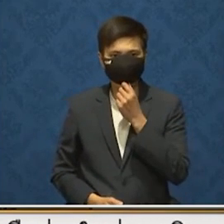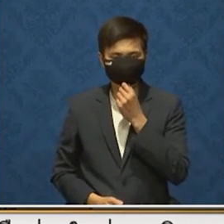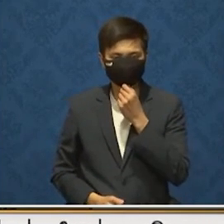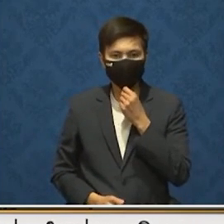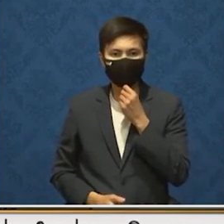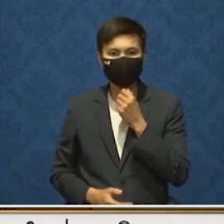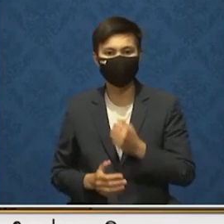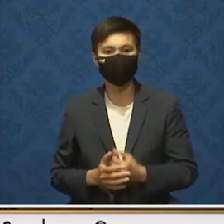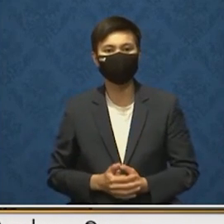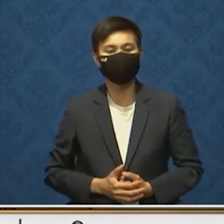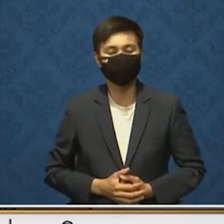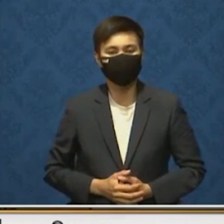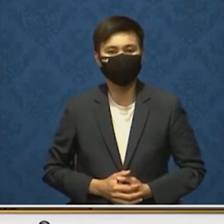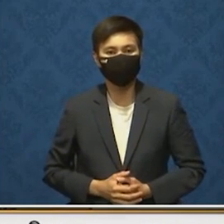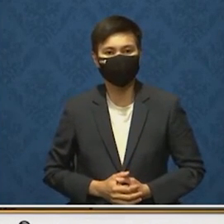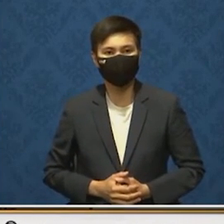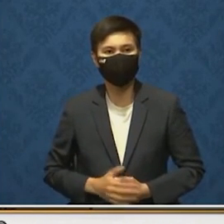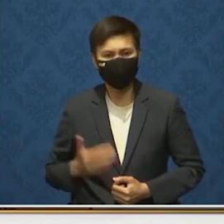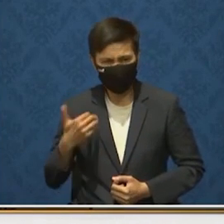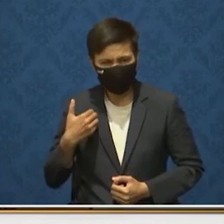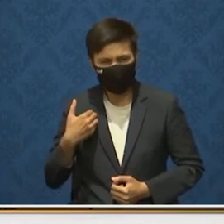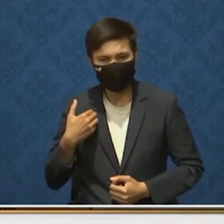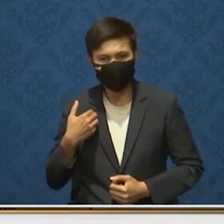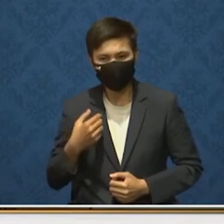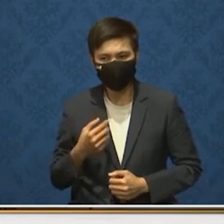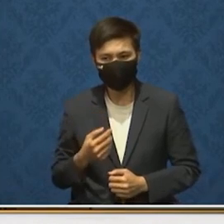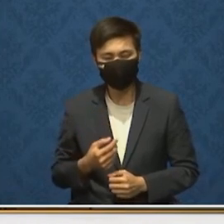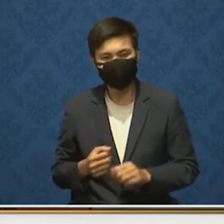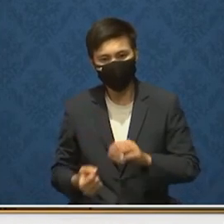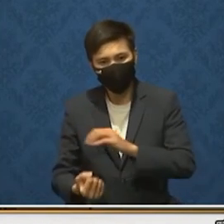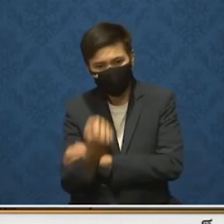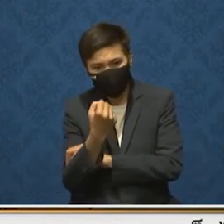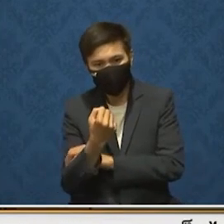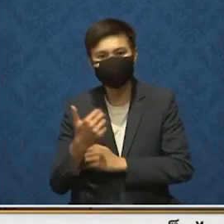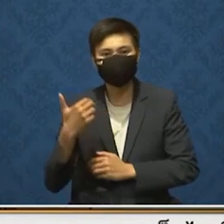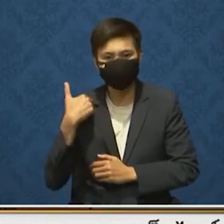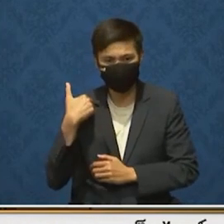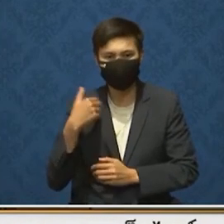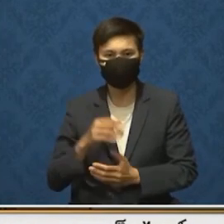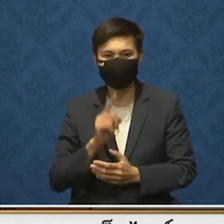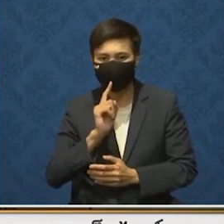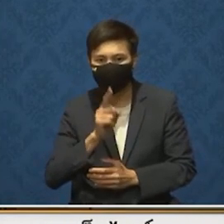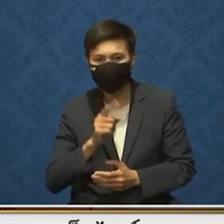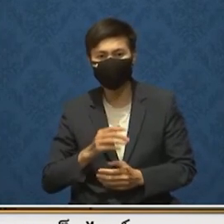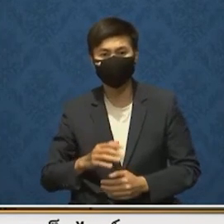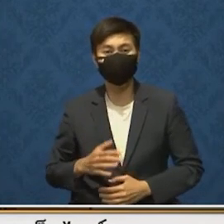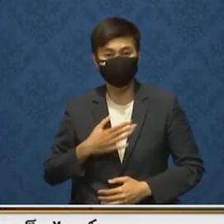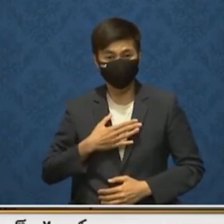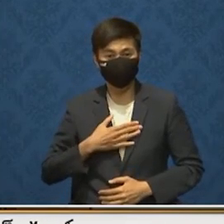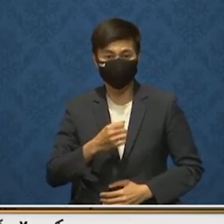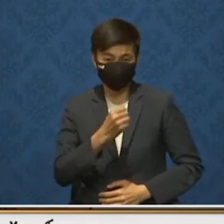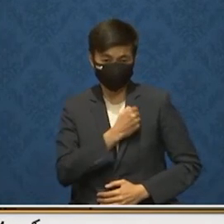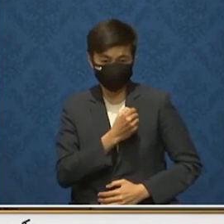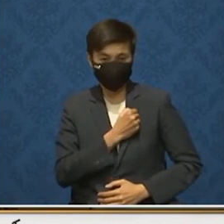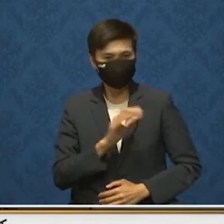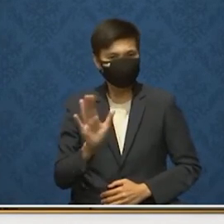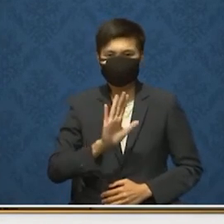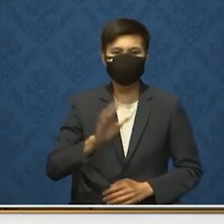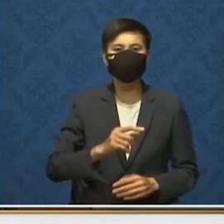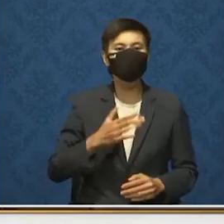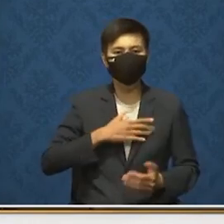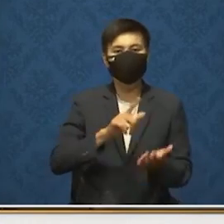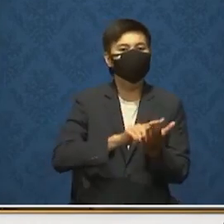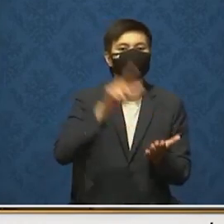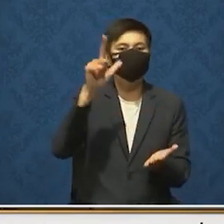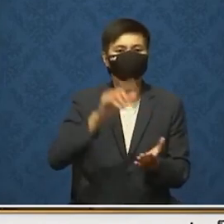บังแห่งยัมีการให้ของรับอะไรต่างๆ เยอะแยะนะครับถ้าเป็ผมไมทนอยู่หรอก่ได้ร่านนะครับลาออกไป